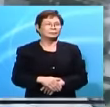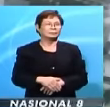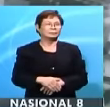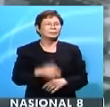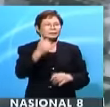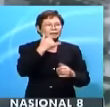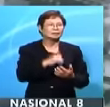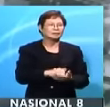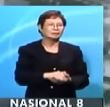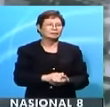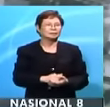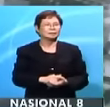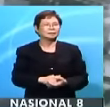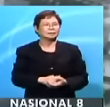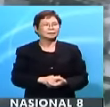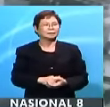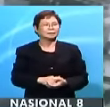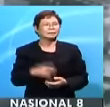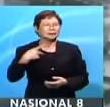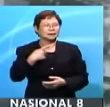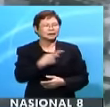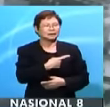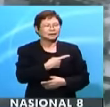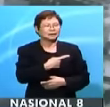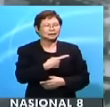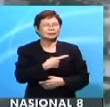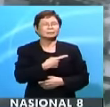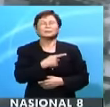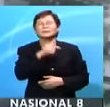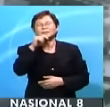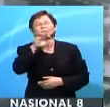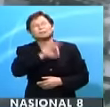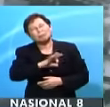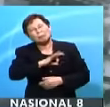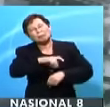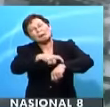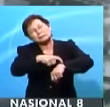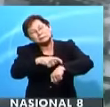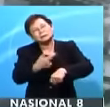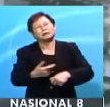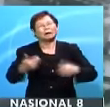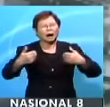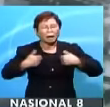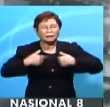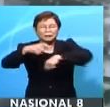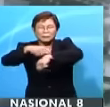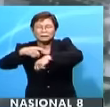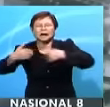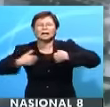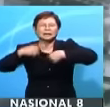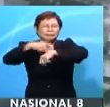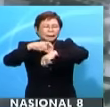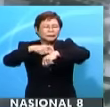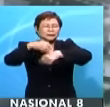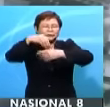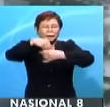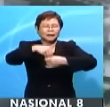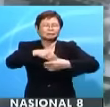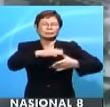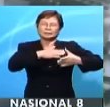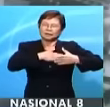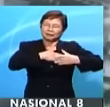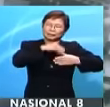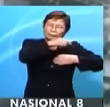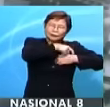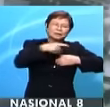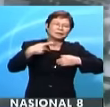tu yang saya tekankan sangat di sini, kita tak manfaatkan masa. Ada lagi masa bagi dalam diri kita. Di